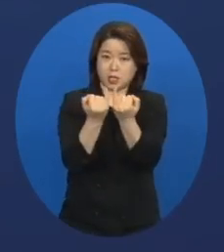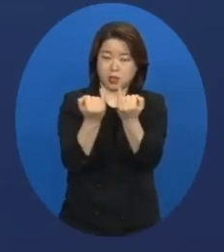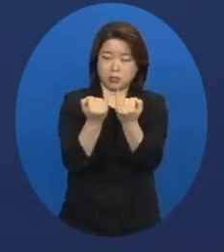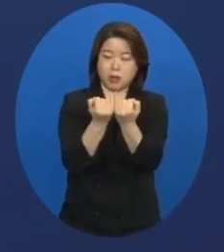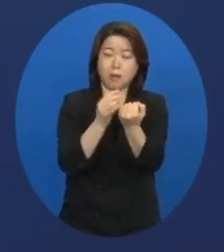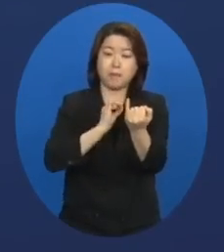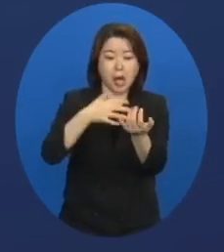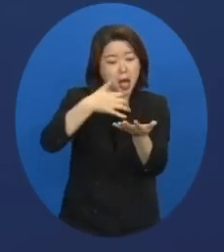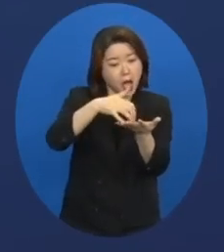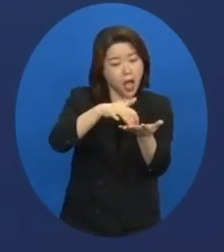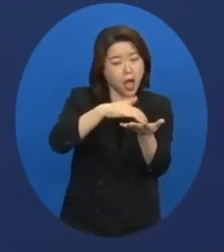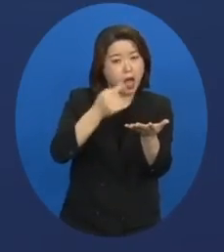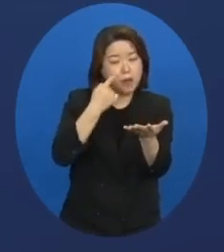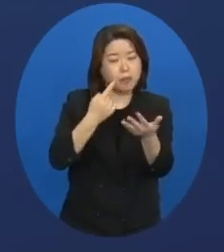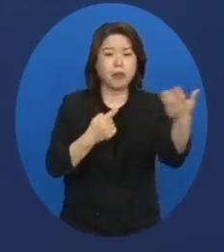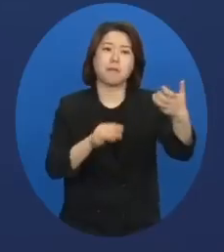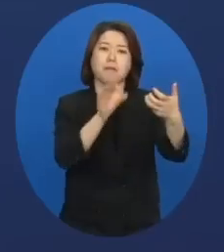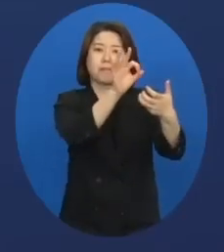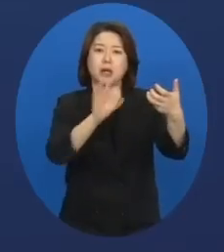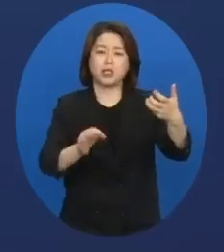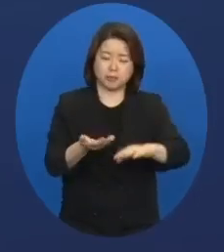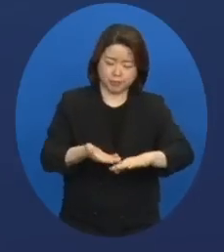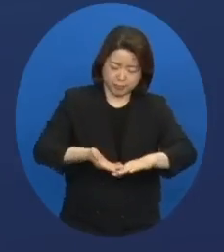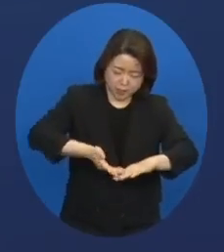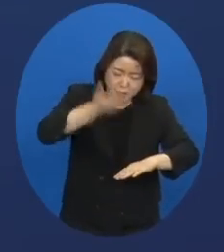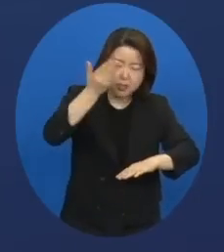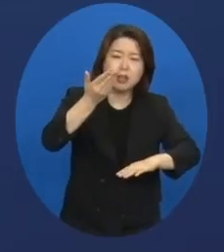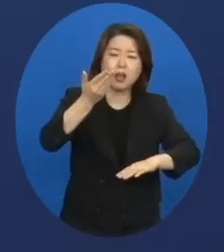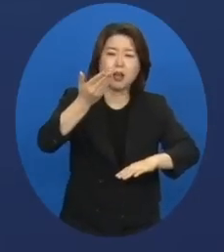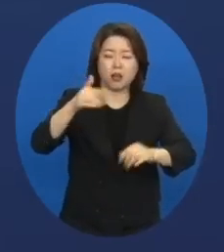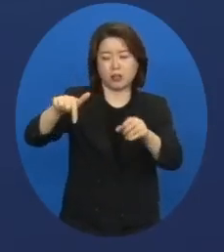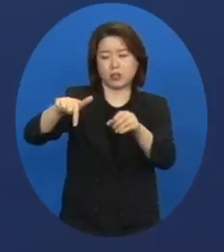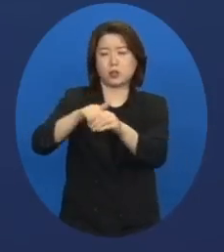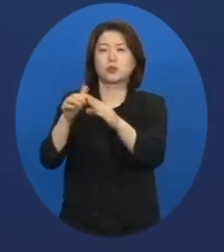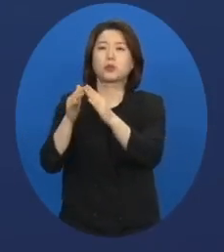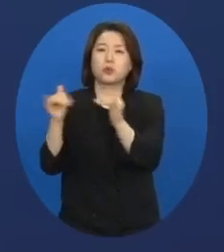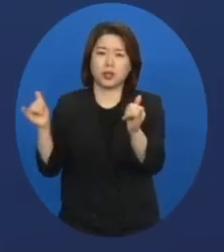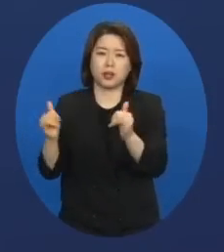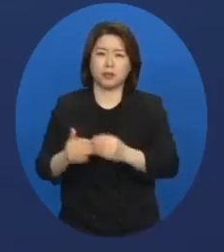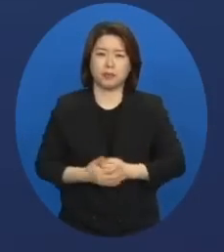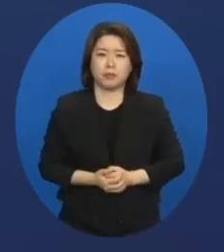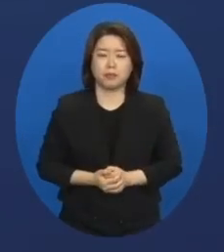여성들로만 따지면 80%가 넘게 기독교인이었습니다.